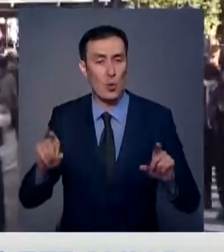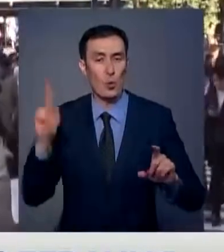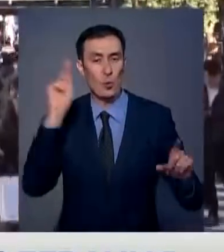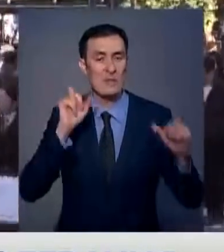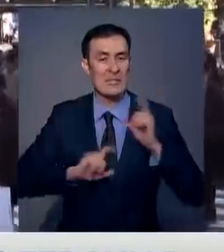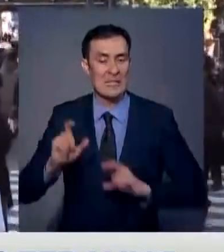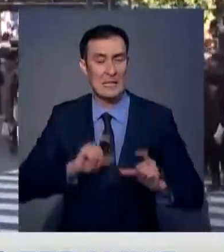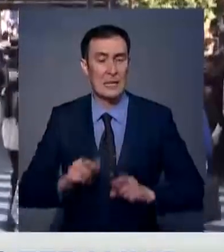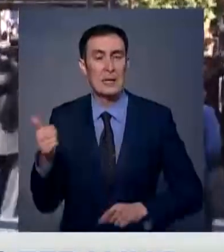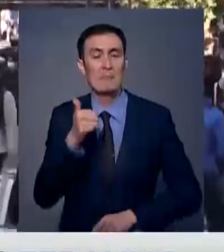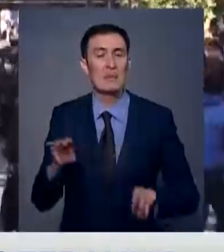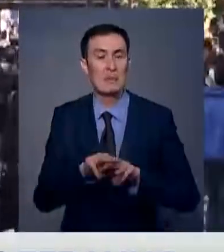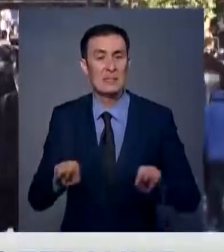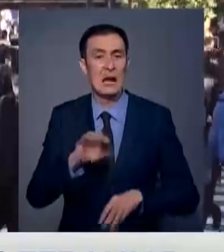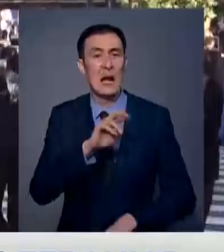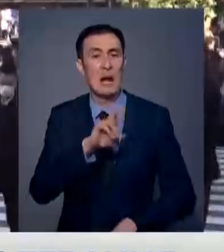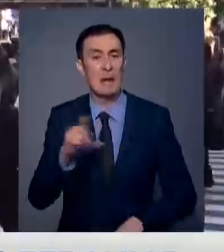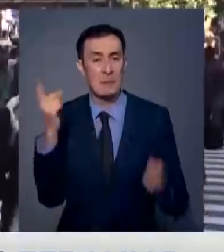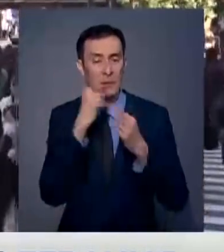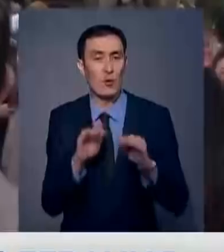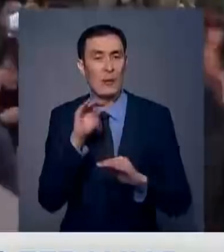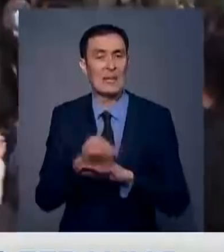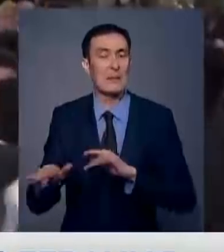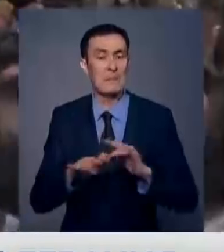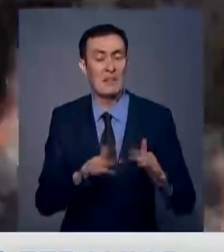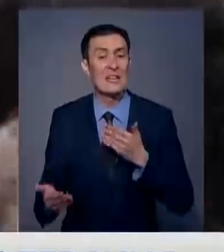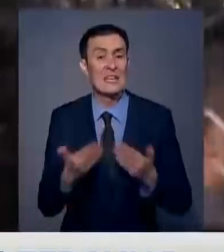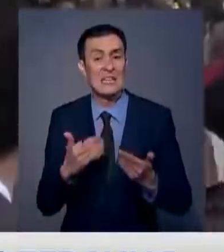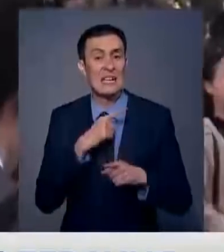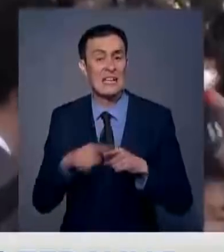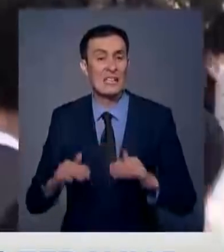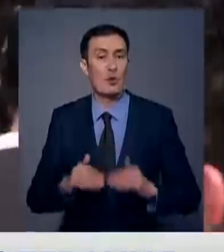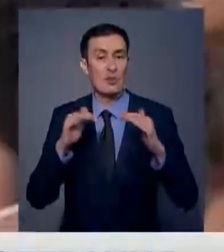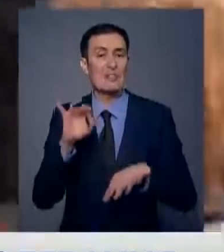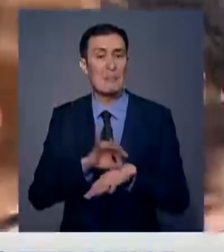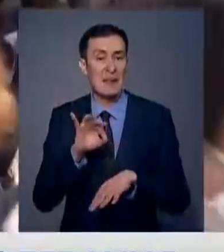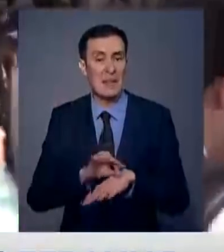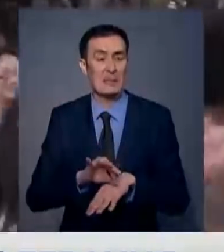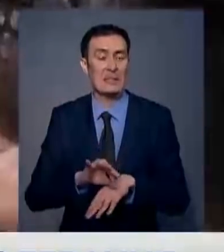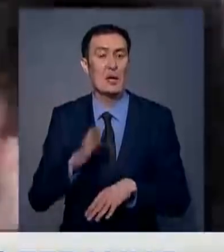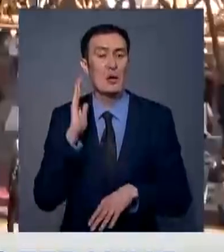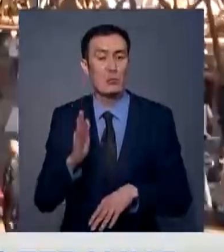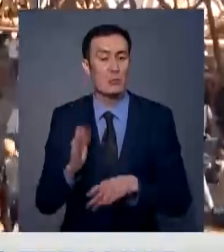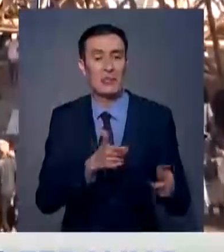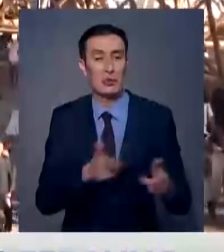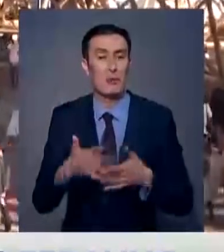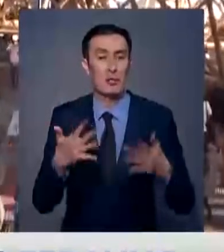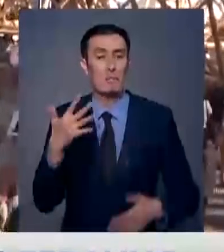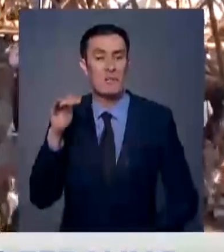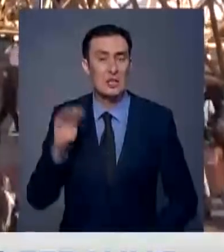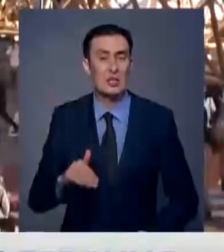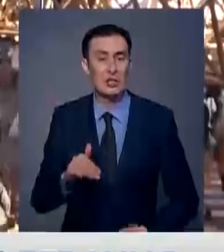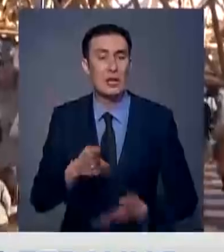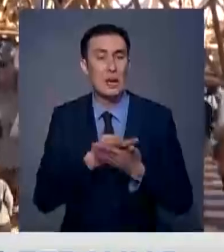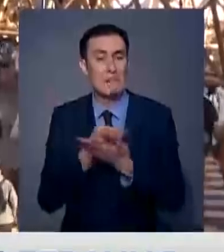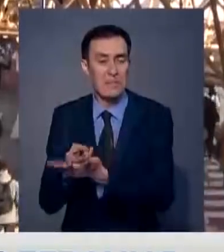университеты. Премьер-министр Синдзо Абе объявил о дополнительных мерах. В случае резкого роста заболеваемости в стране будут подготовлены свыше 5000